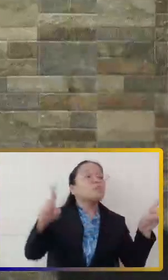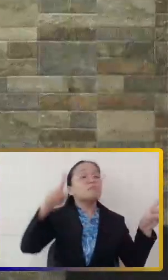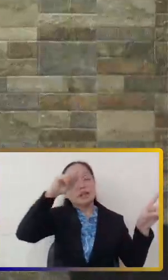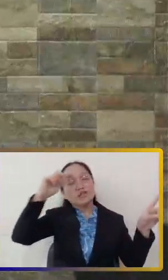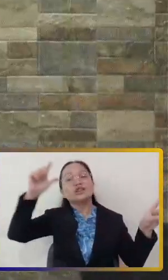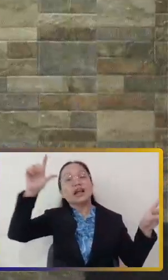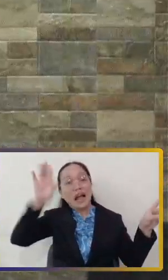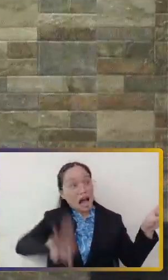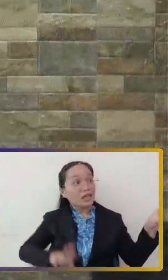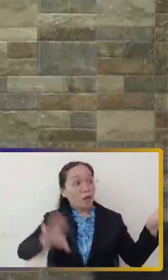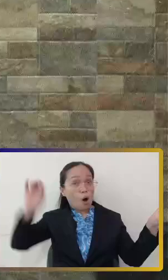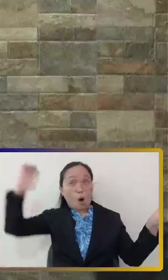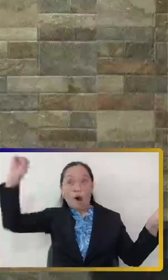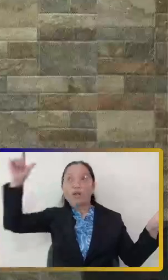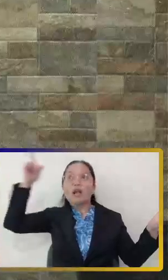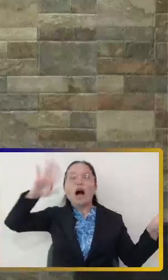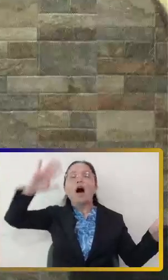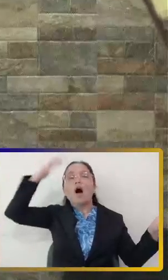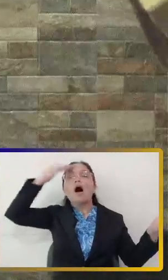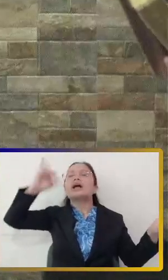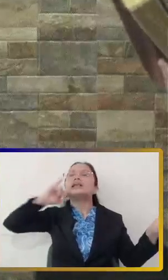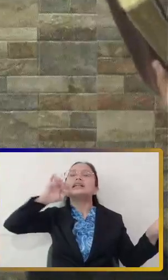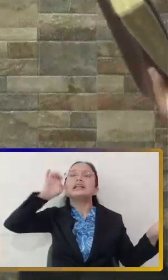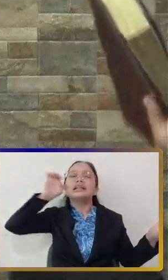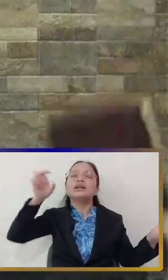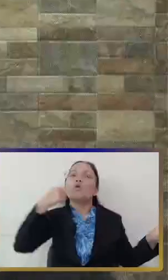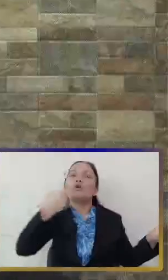of who He is.